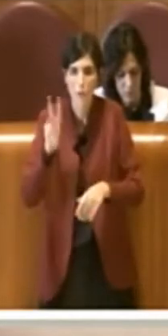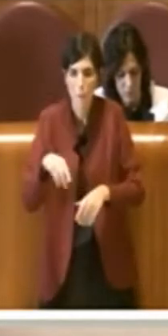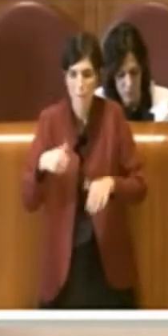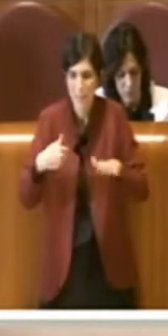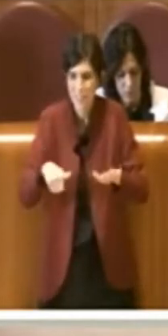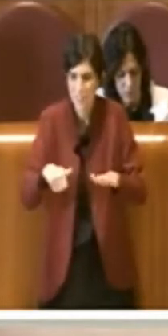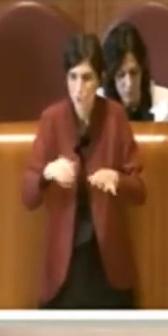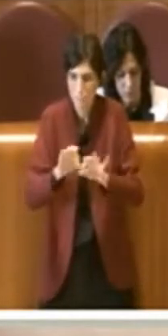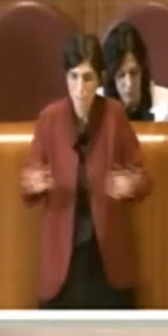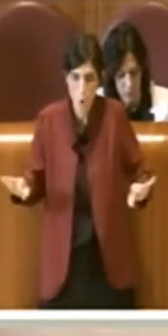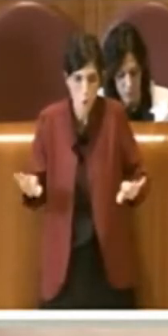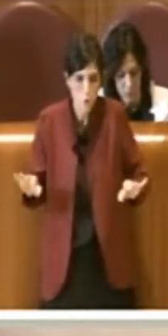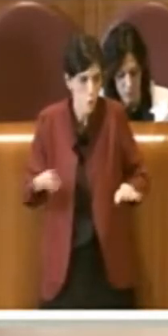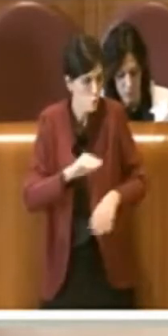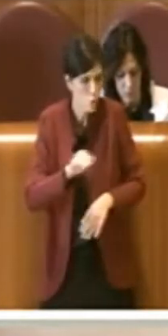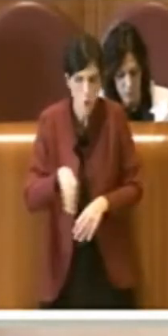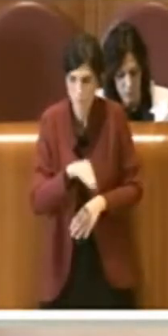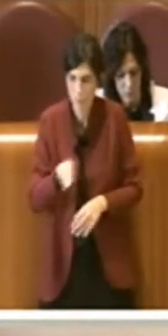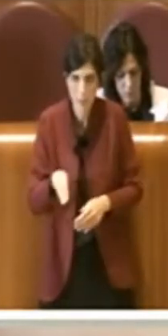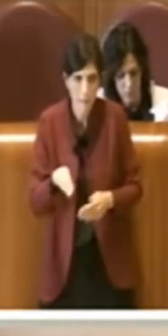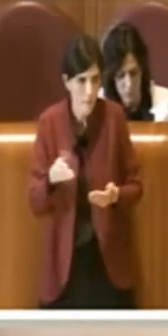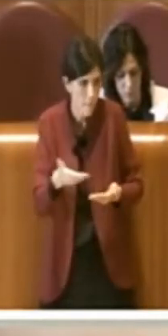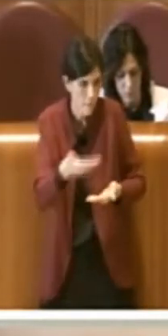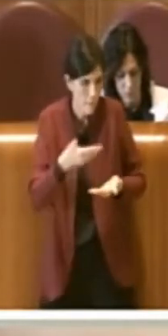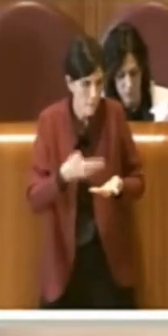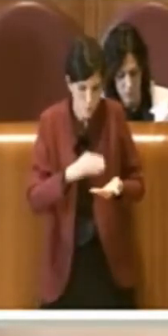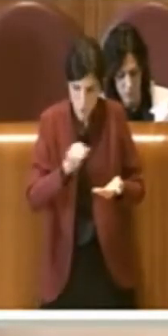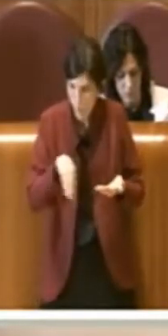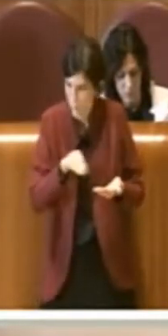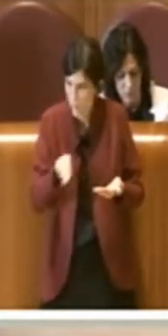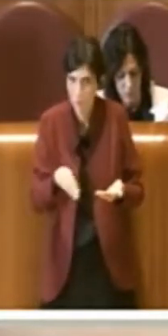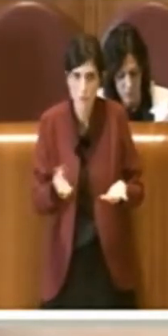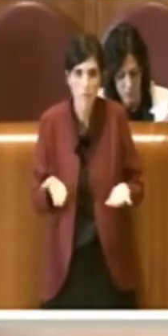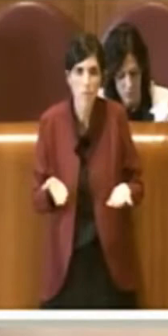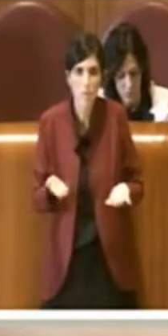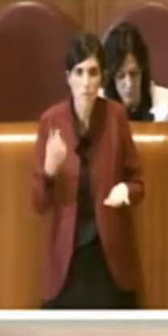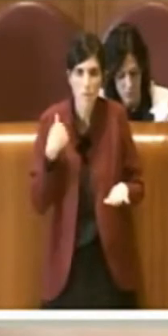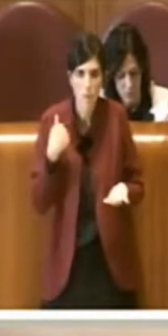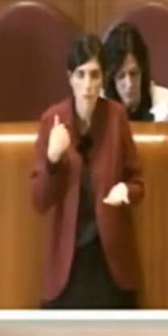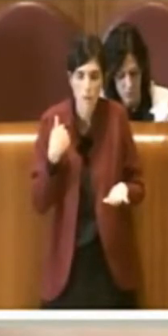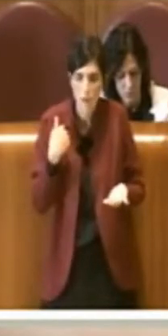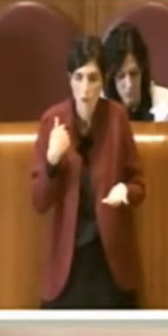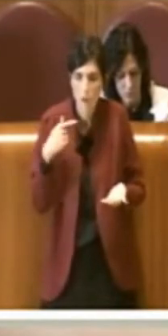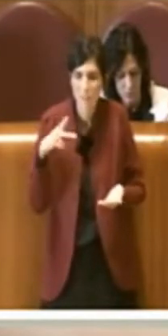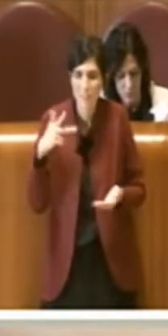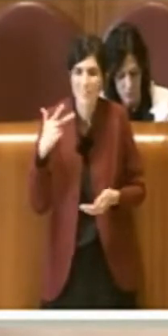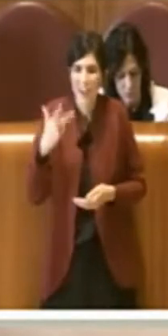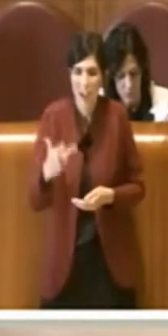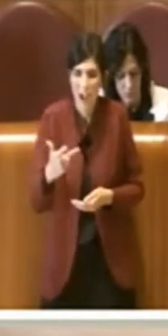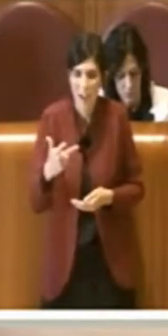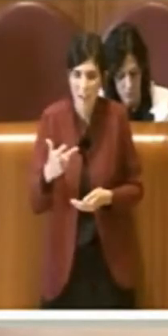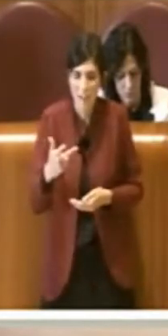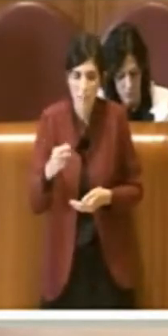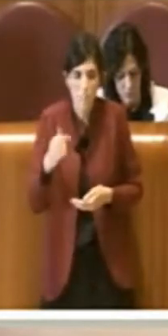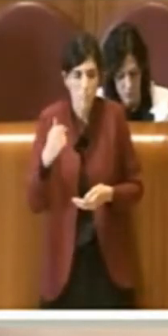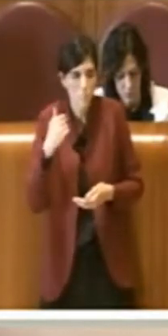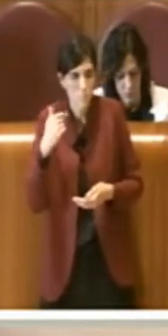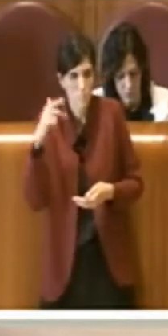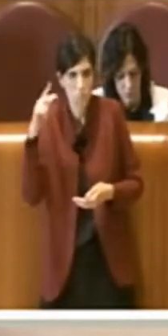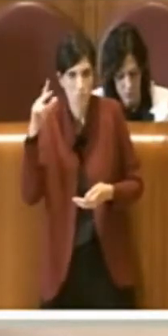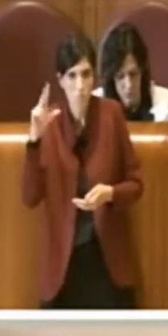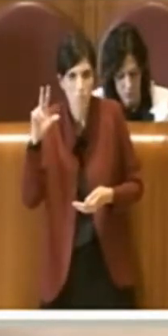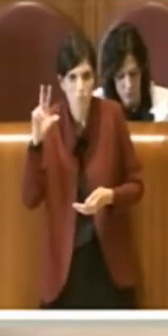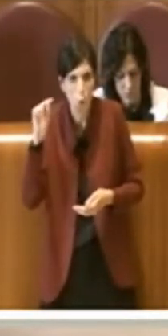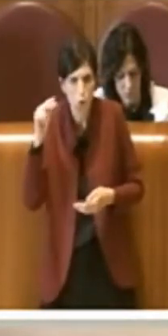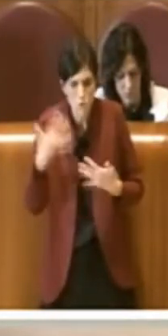C'è bisogno di fare un'ordinanza contingibile e urgente per un fatto che era conosciuto da 3 anni? Allora, io dico che il